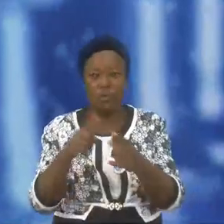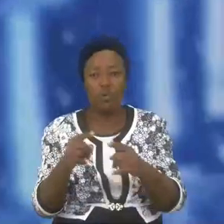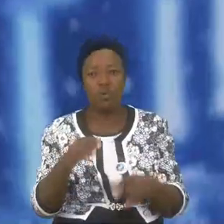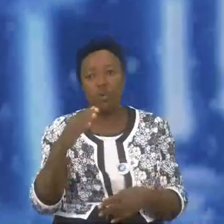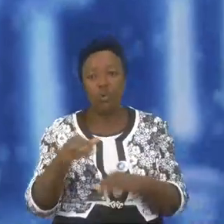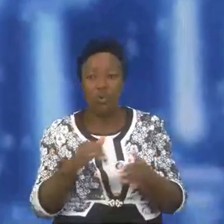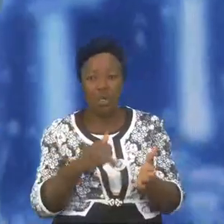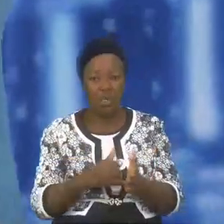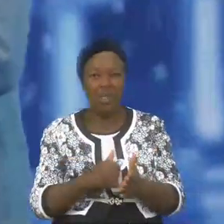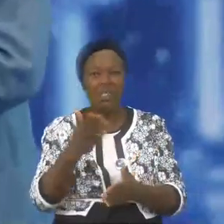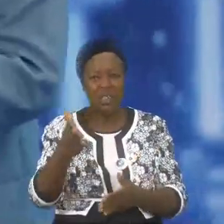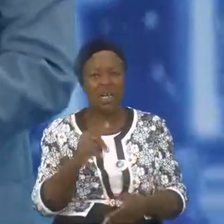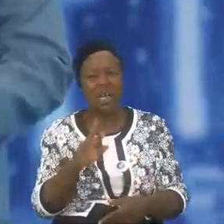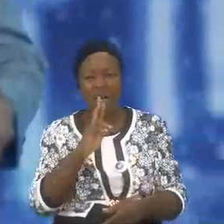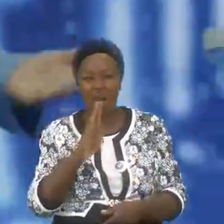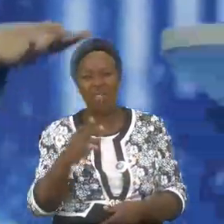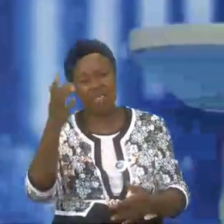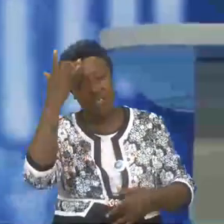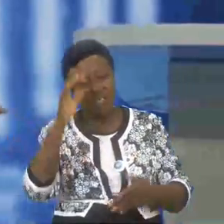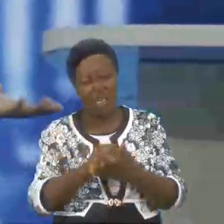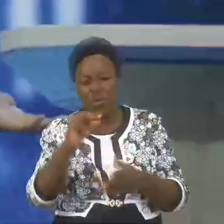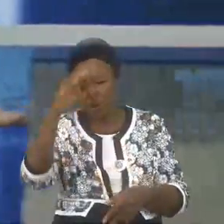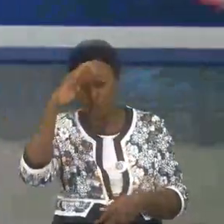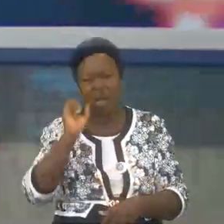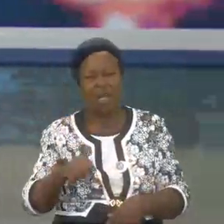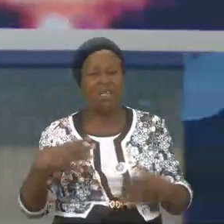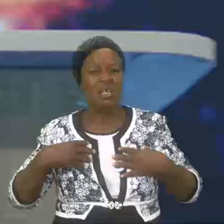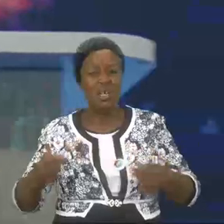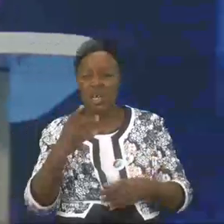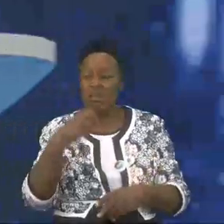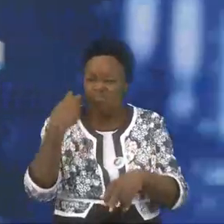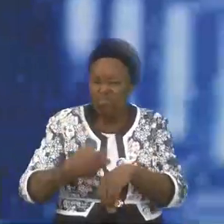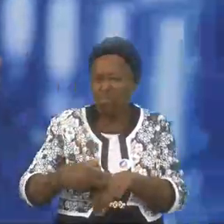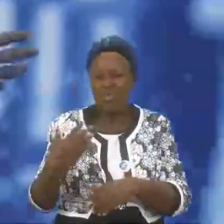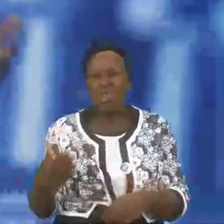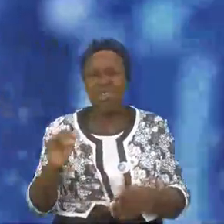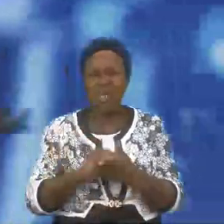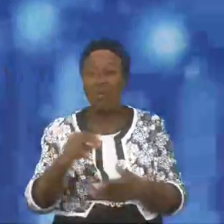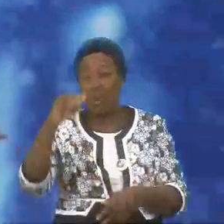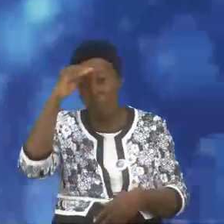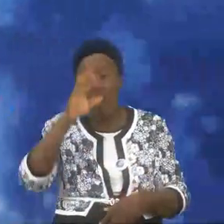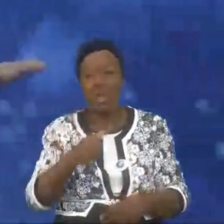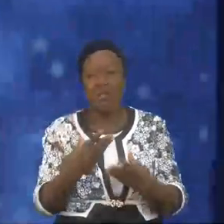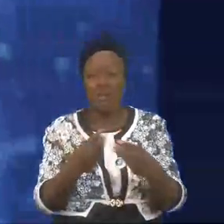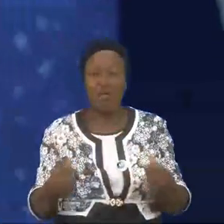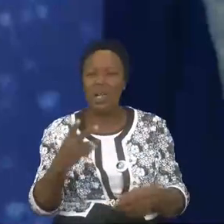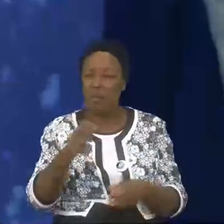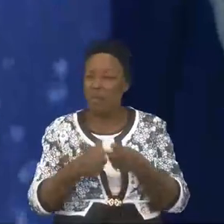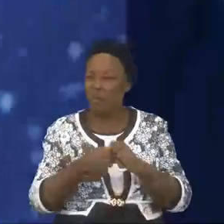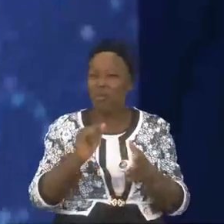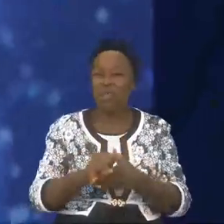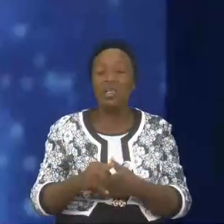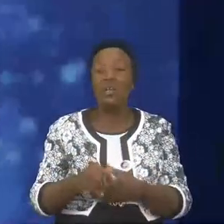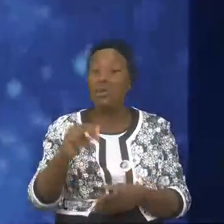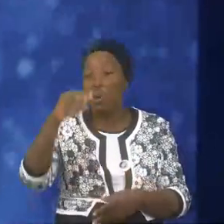régler. Il y a des maladies qu'aucun homme ne peut guérir. Il y a des difficultés qu'aucun homme ne peut régler. Il y a des problèmes